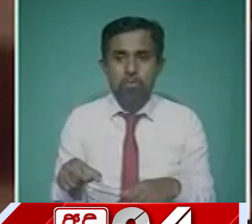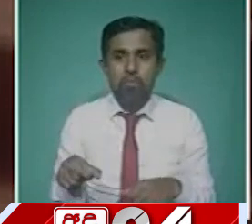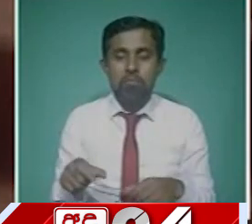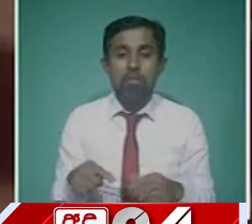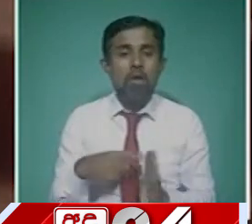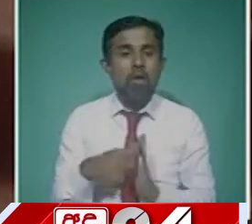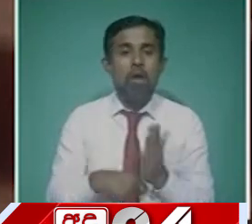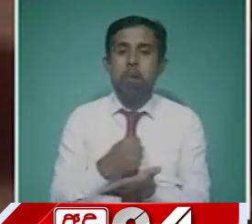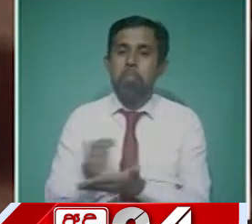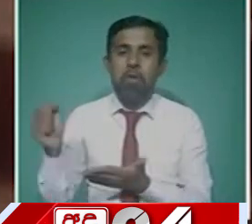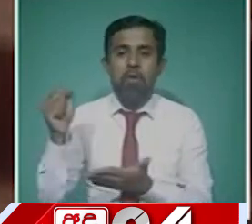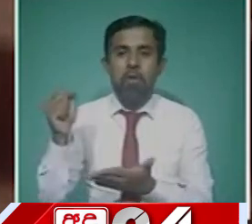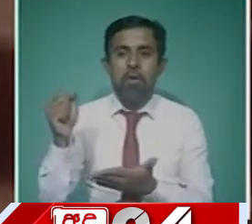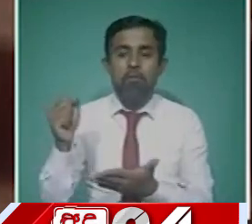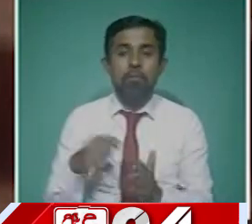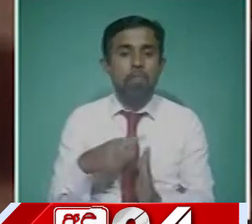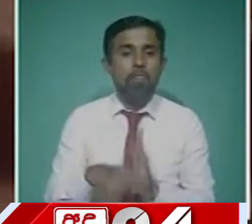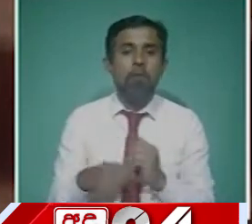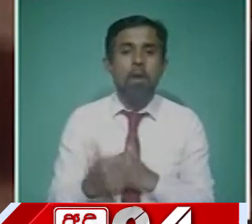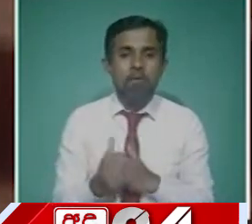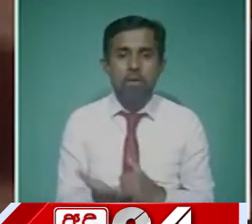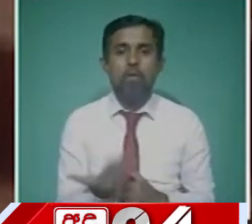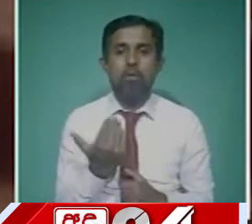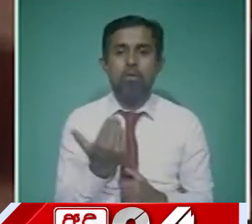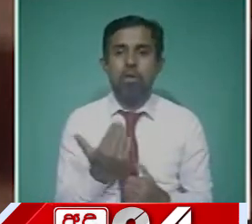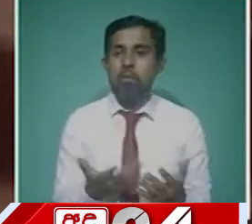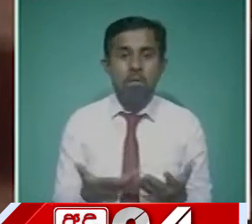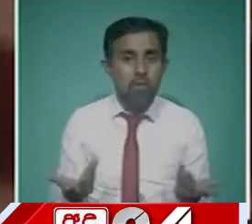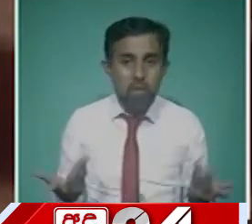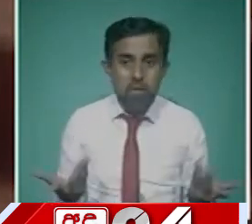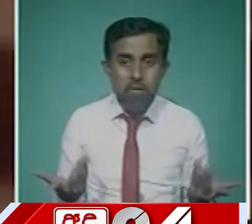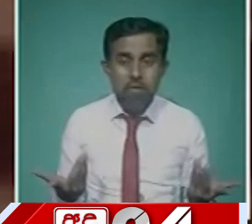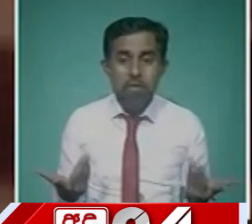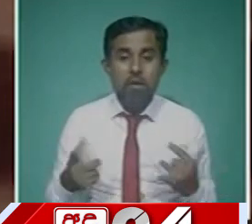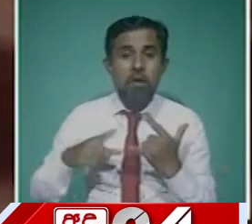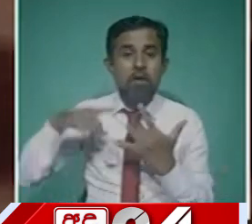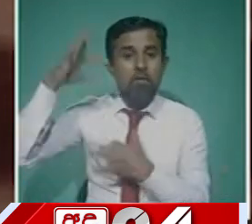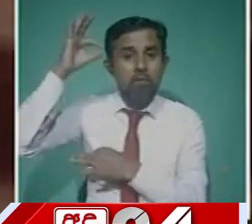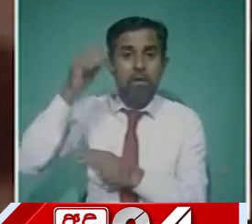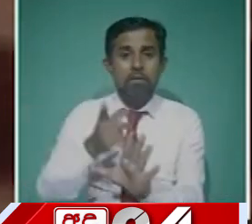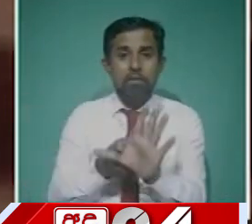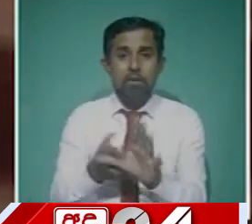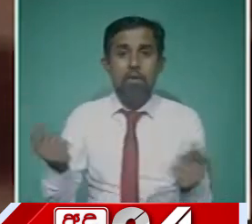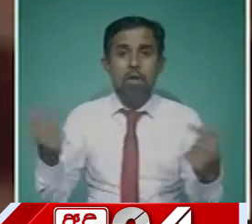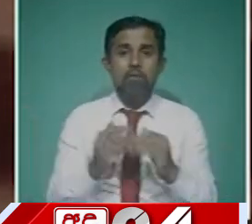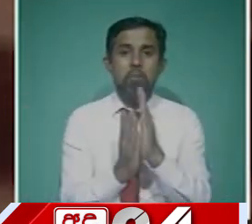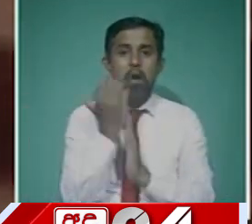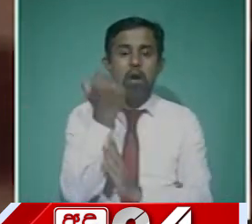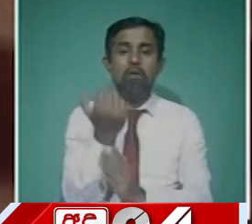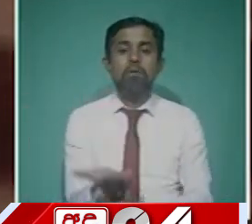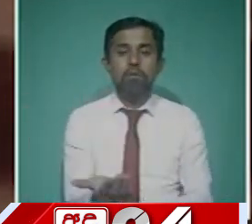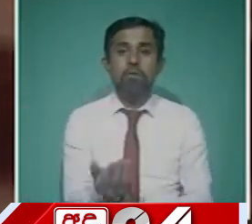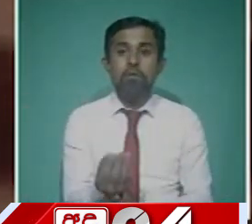රට විනාශ කරලා තියෙන්නේ. මේ රට හදන්න ඕනේ. ඒව කරන්නේ නැතුව විශ්වවිද්‍යාල තරුණයෝ ඇවිල්ලා තමන්ගේ අයිතිවාසිකම්